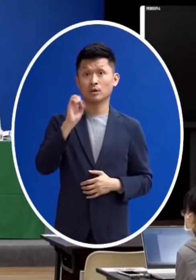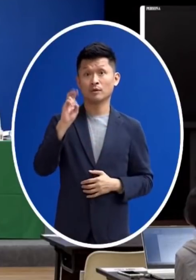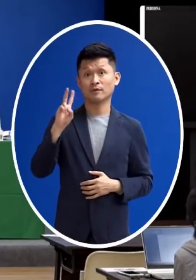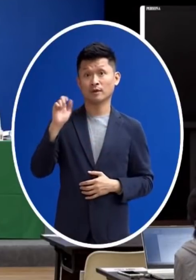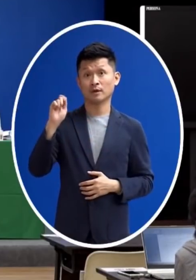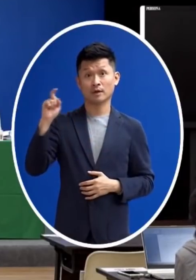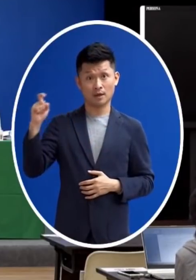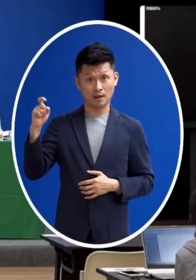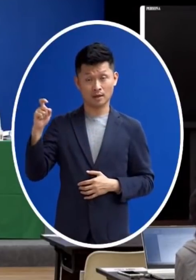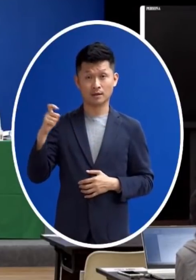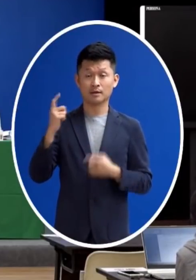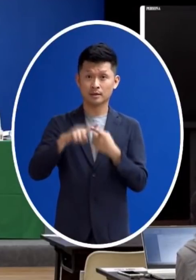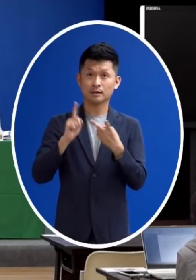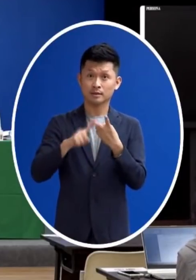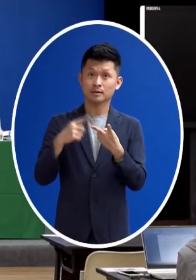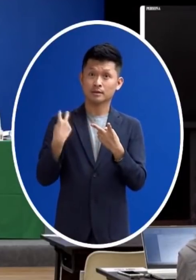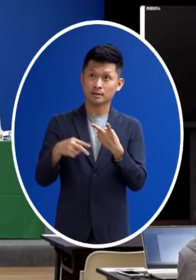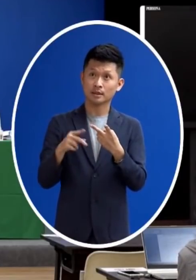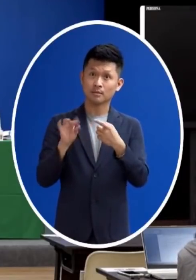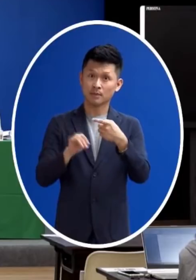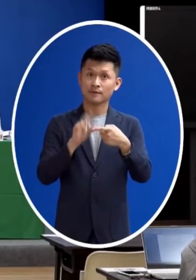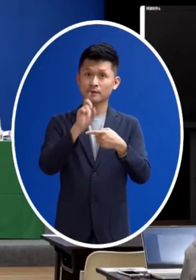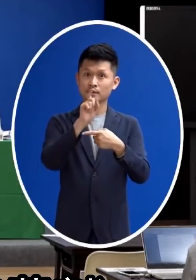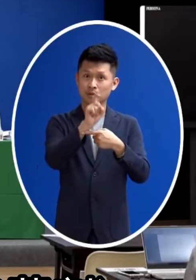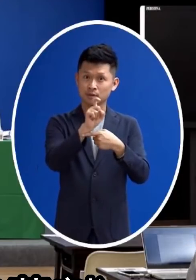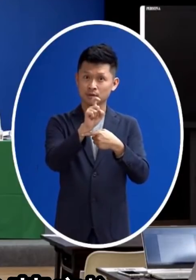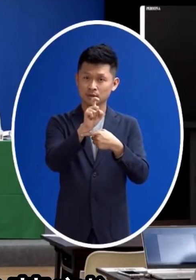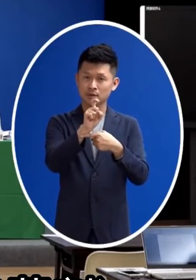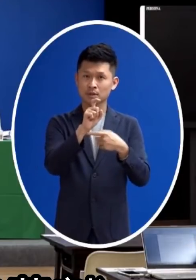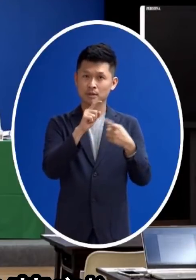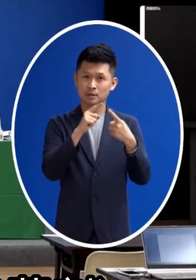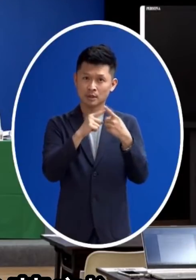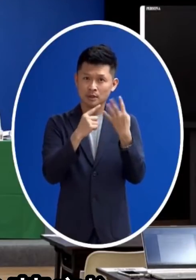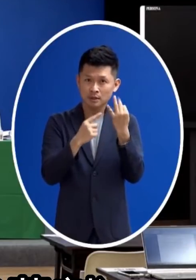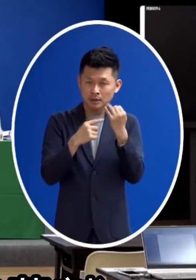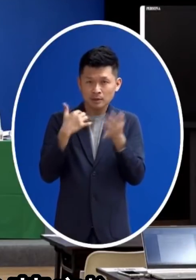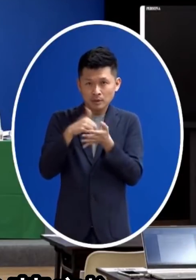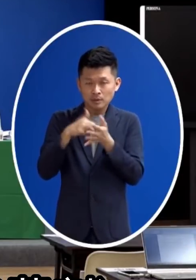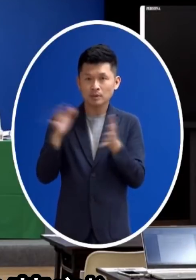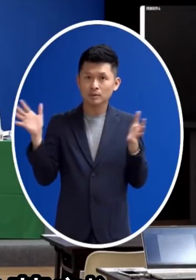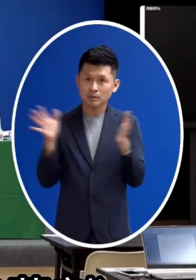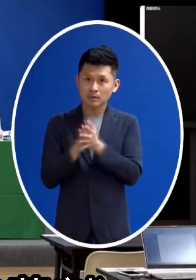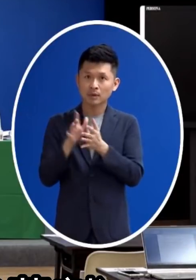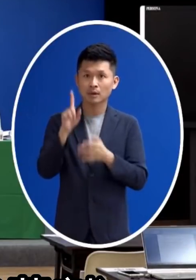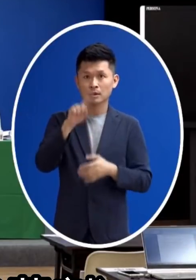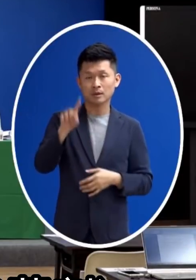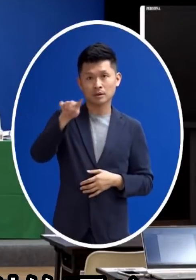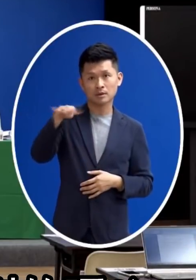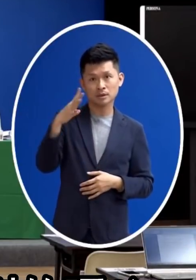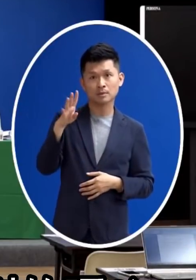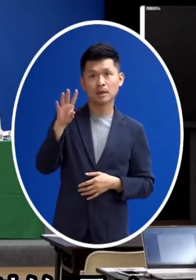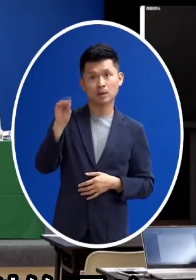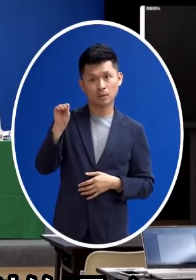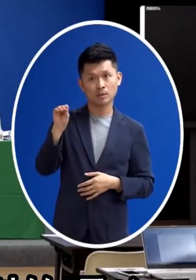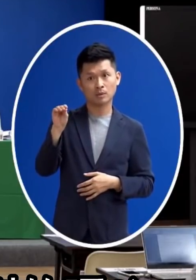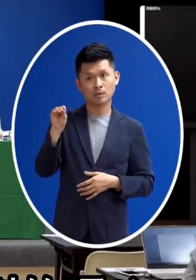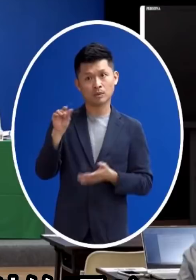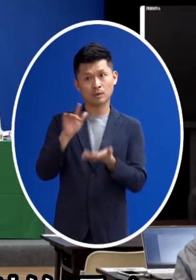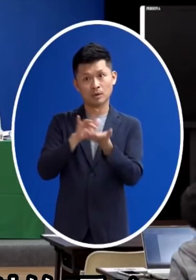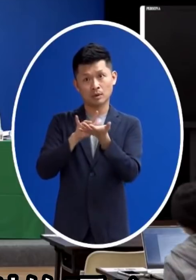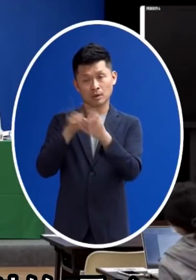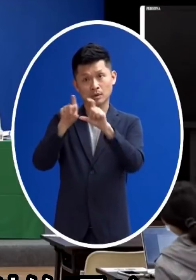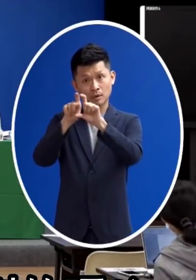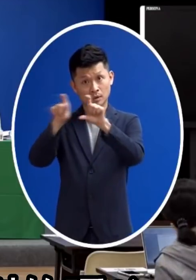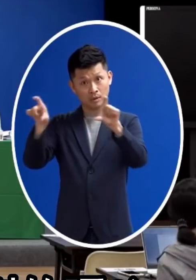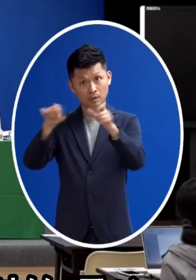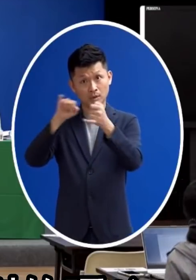码如果加上昨天说的10%的人口剂量，我们应该会有大概1400多万剂已经是计算在